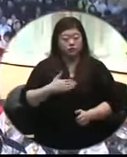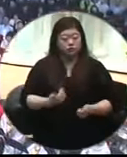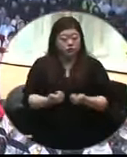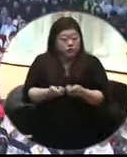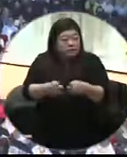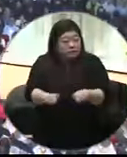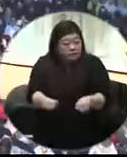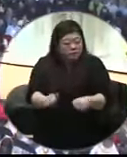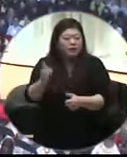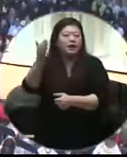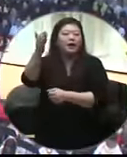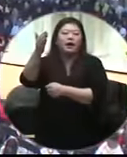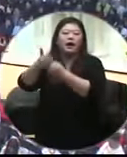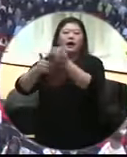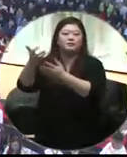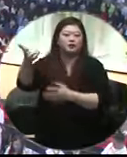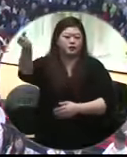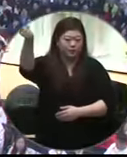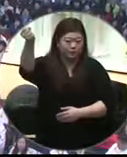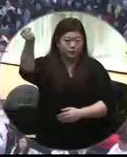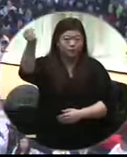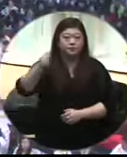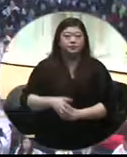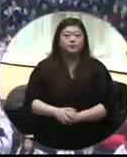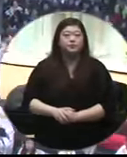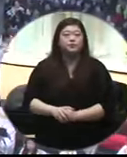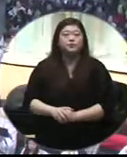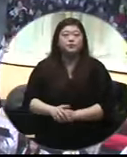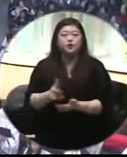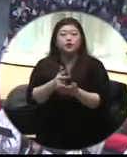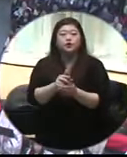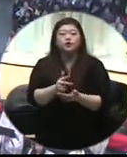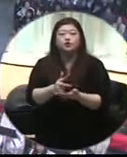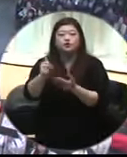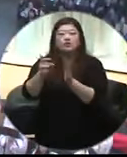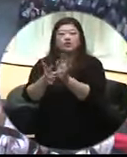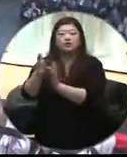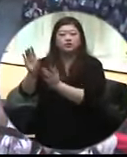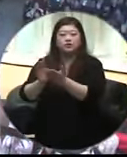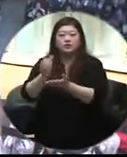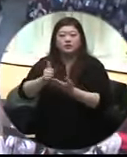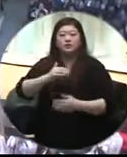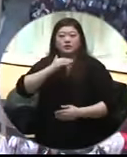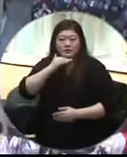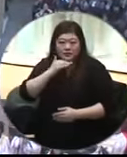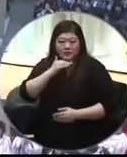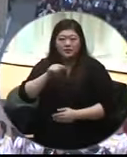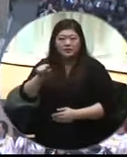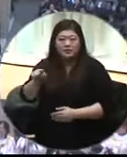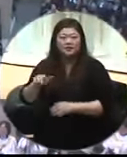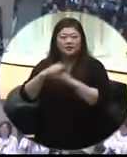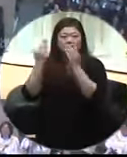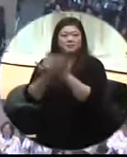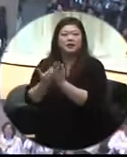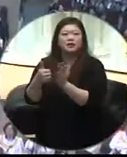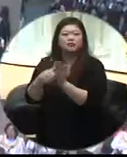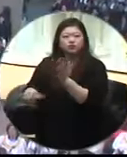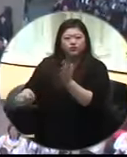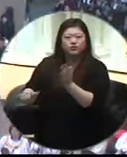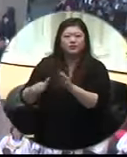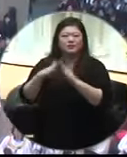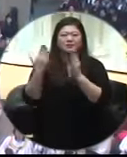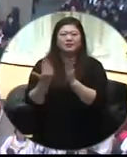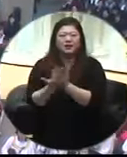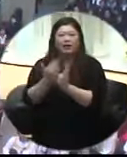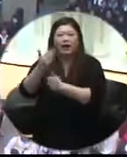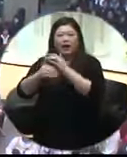있는지라 그리로부터 구원하는 자 곧 주 예수 그리스도를 기다리노니 그런 만물을 자기에게